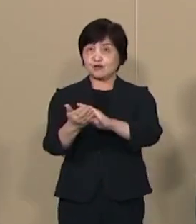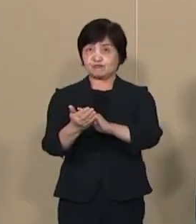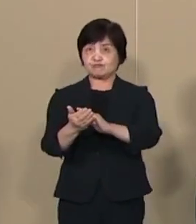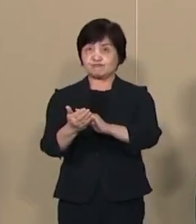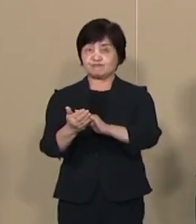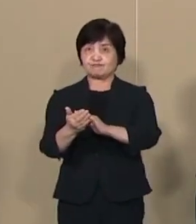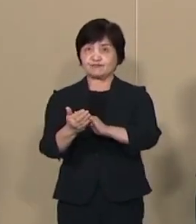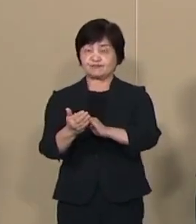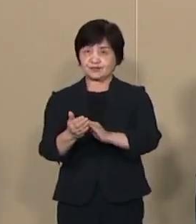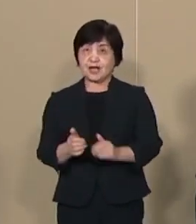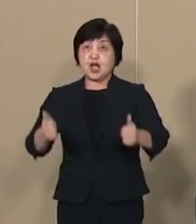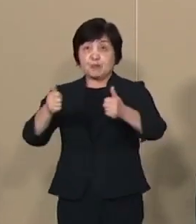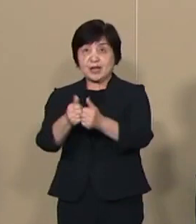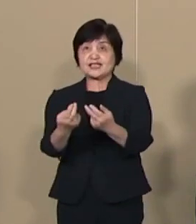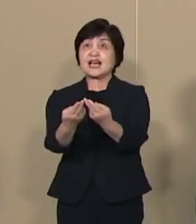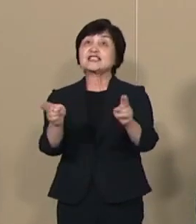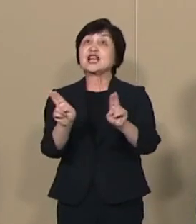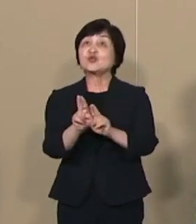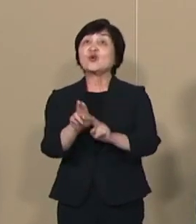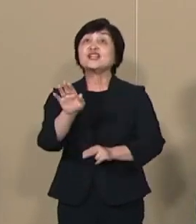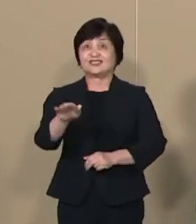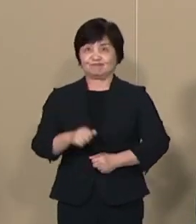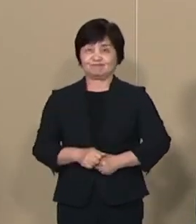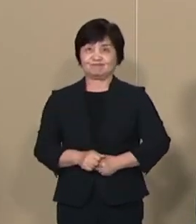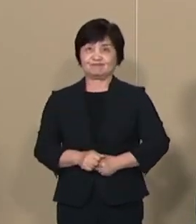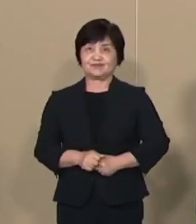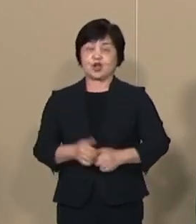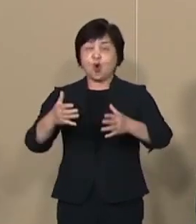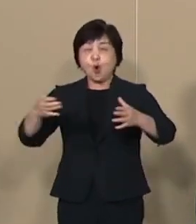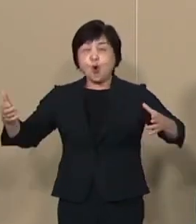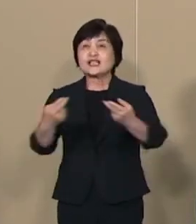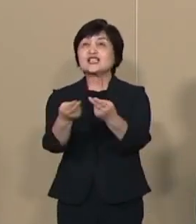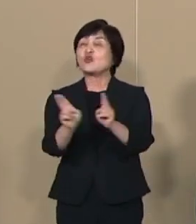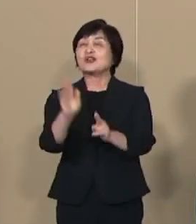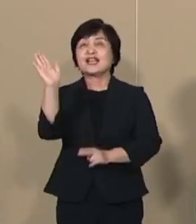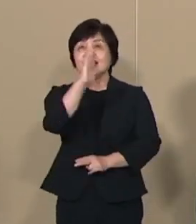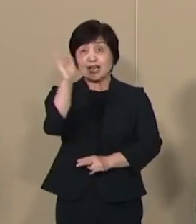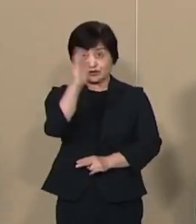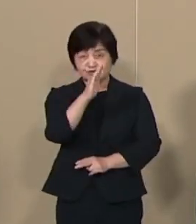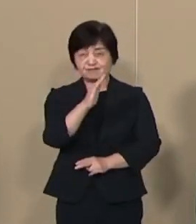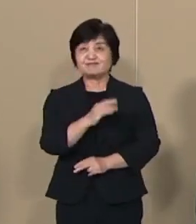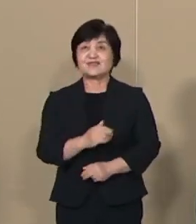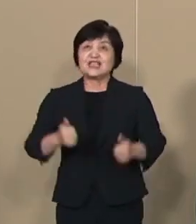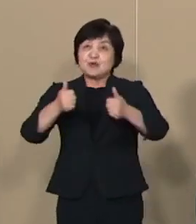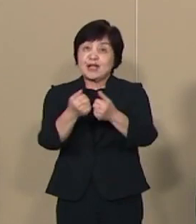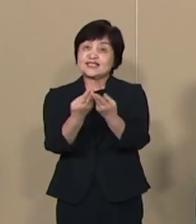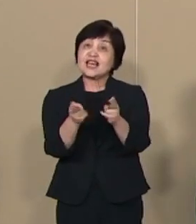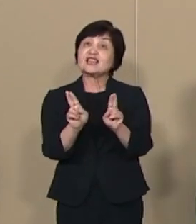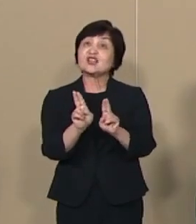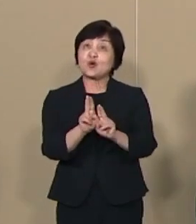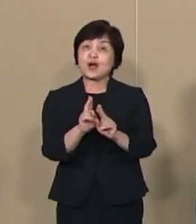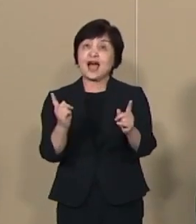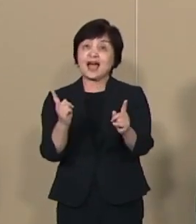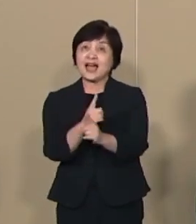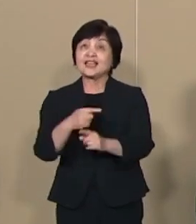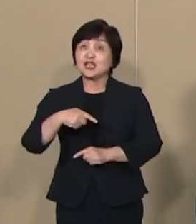よベンチャー制度でございますよねそうです大政党じゃなくてベンチャー政党が日本変えていくということで二枚目